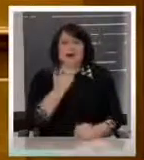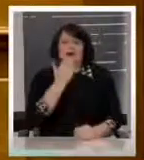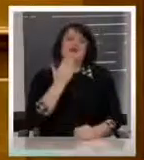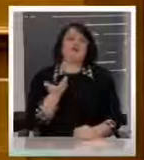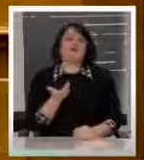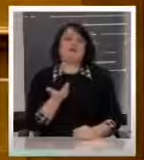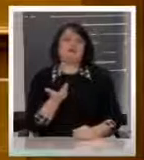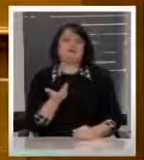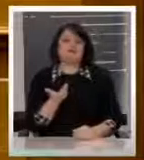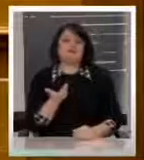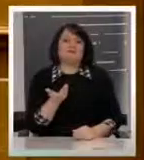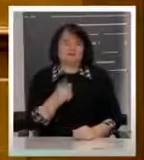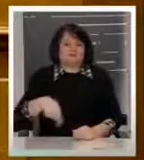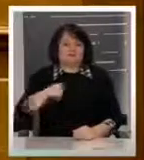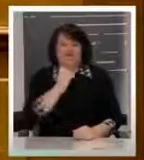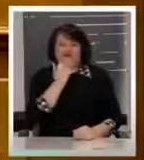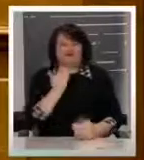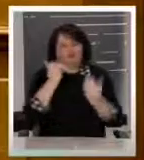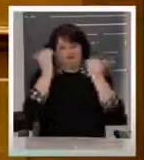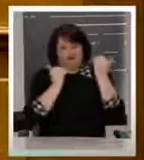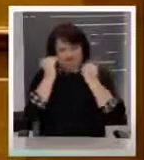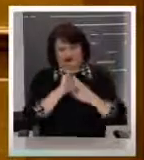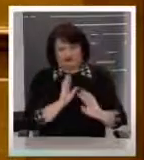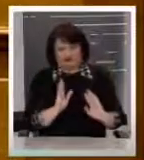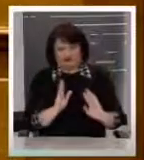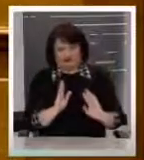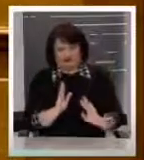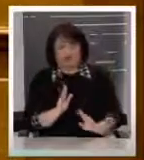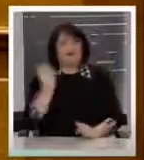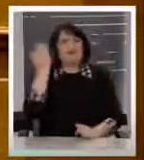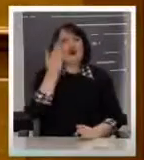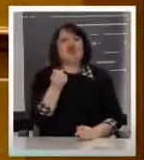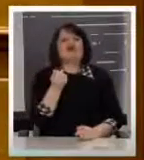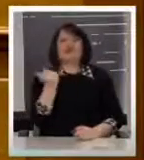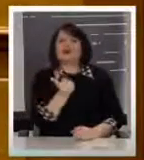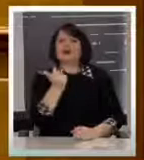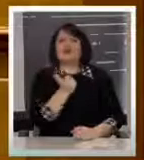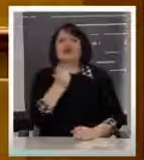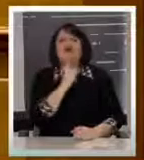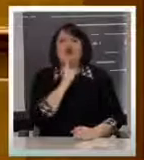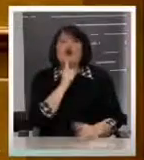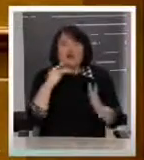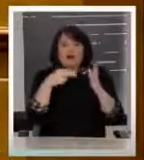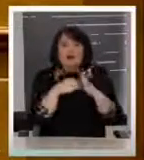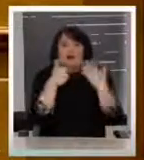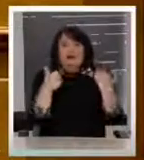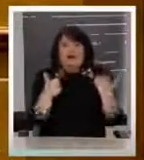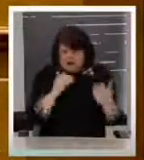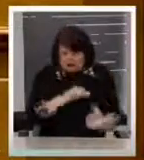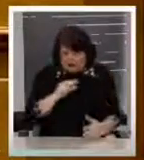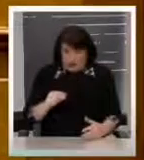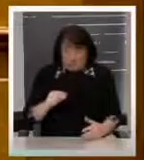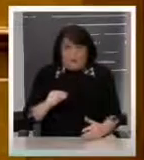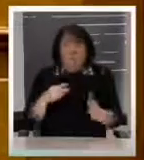ένα κριτήριο το οποίο δεν μπορεί κανείς να αμφισβητήσει, σε κόστος δανεισμού του επίπεδου του 2006. Ούτε καν